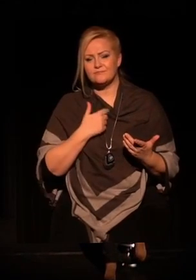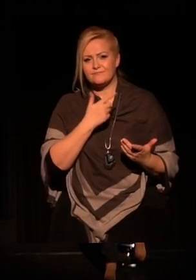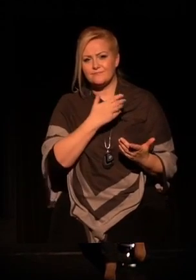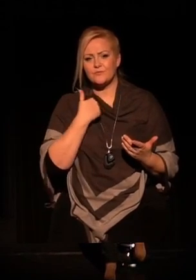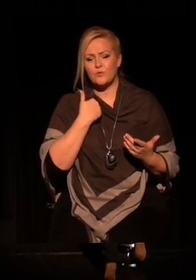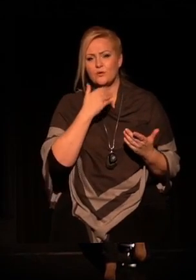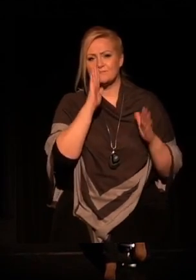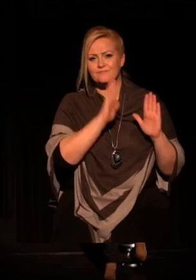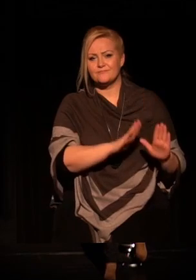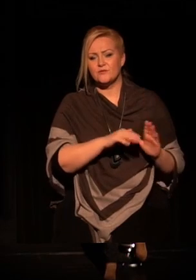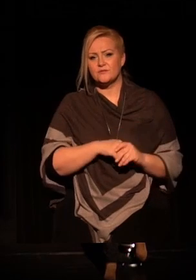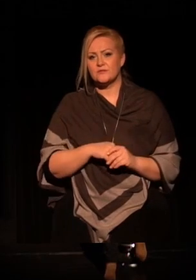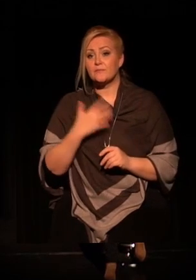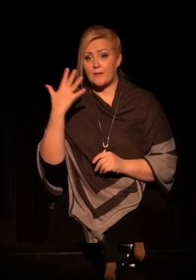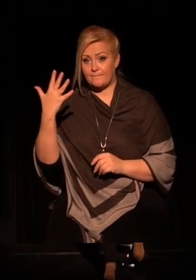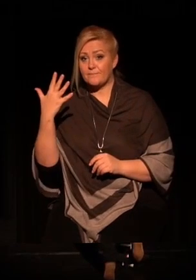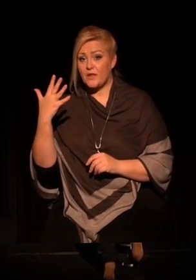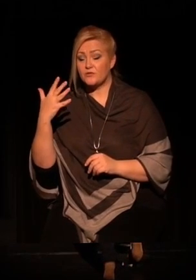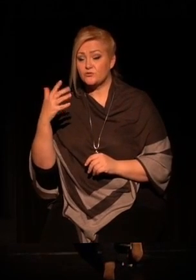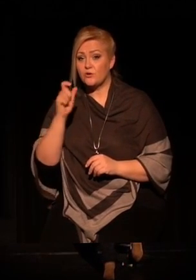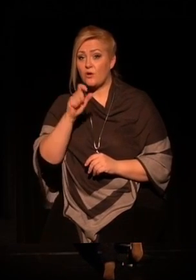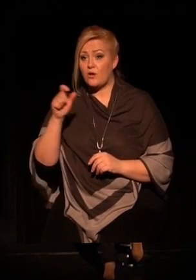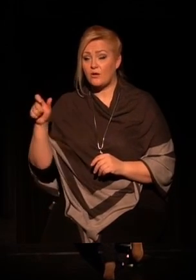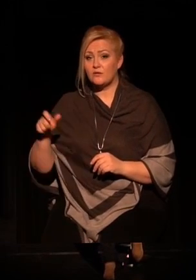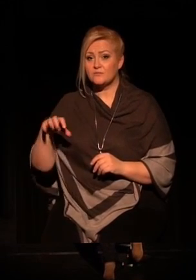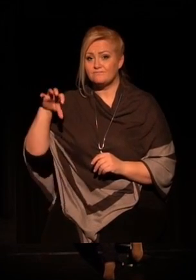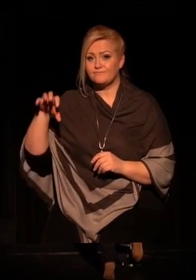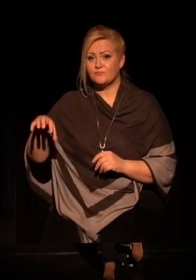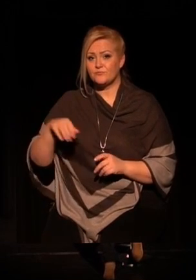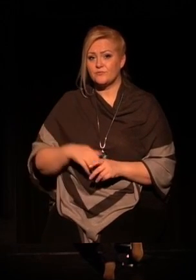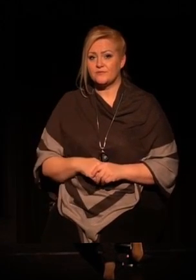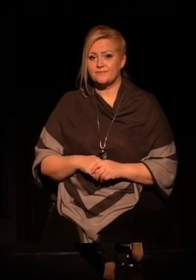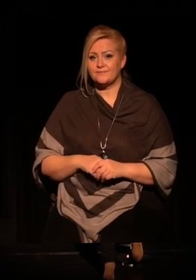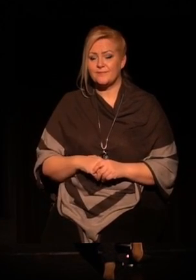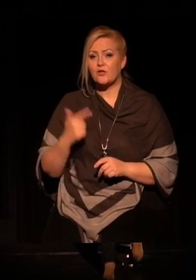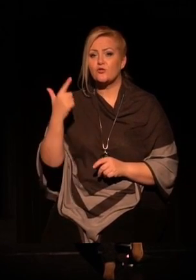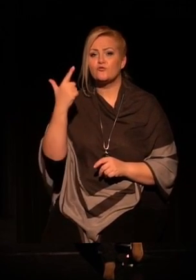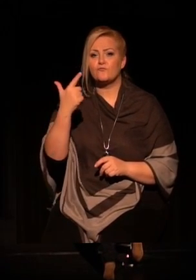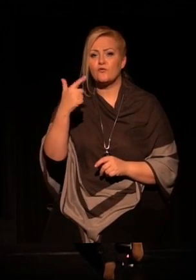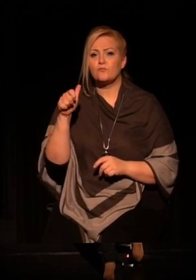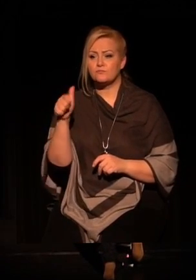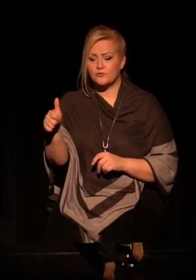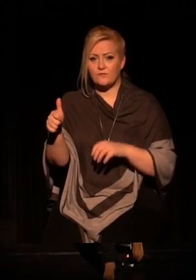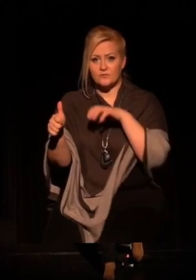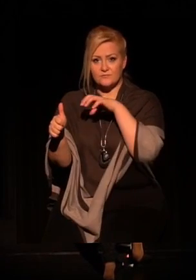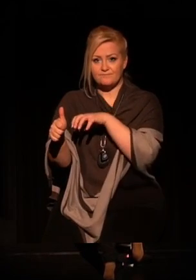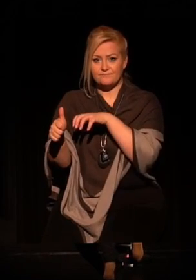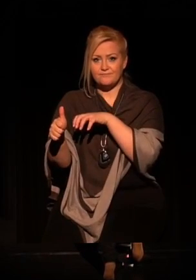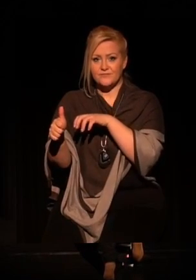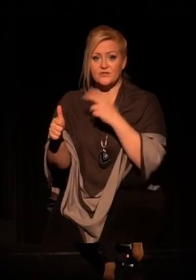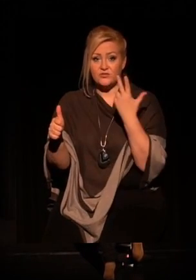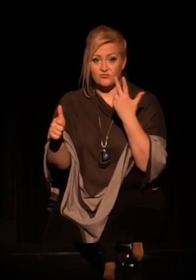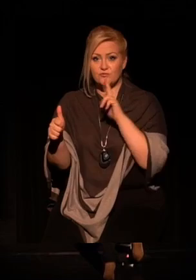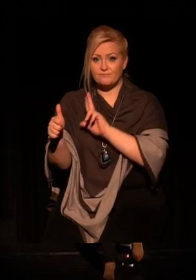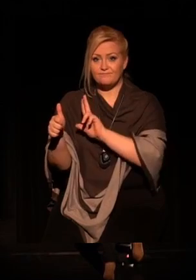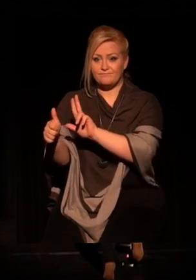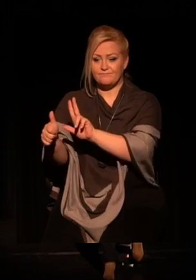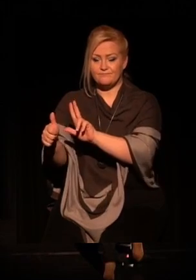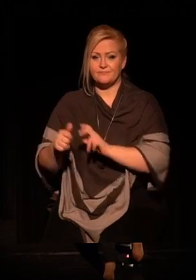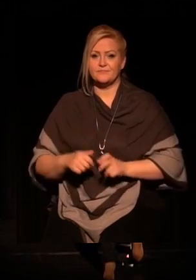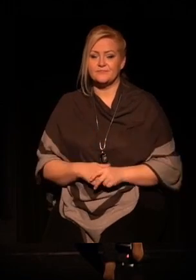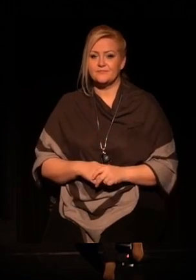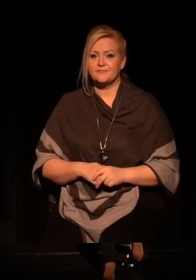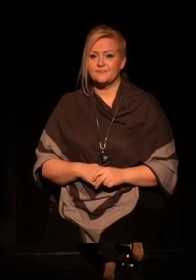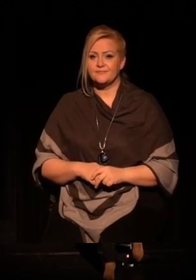czyli mówiąc w takim bardzo dużym skrócie, trzech nas klientów plus dwóch przewodników. W związku z tym, że przewodnik tybetański nie